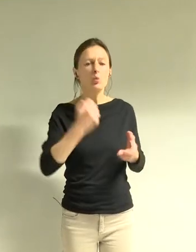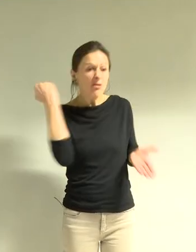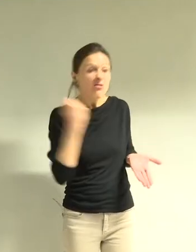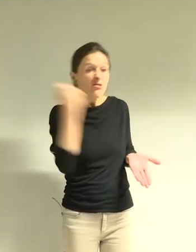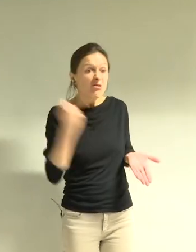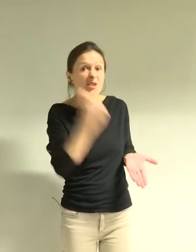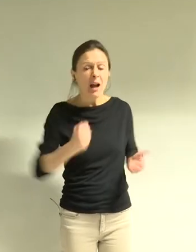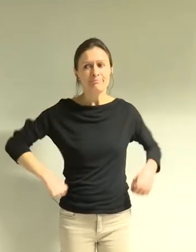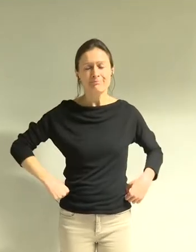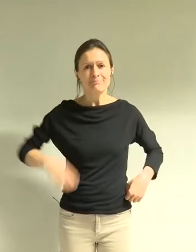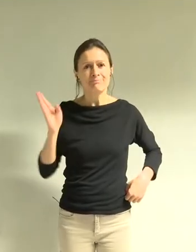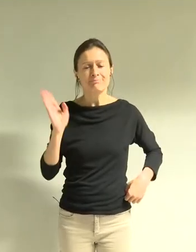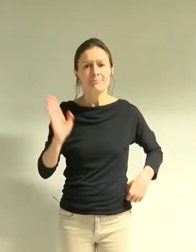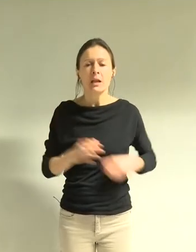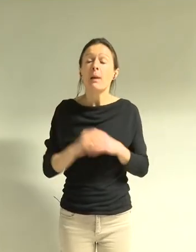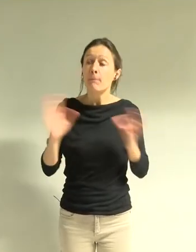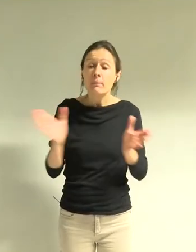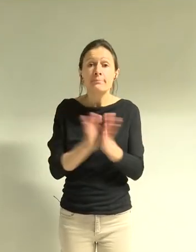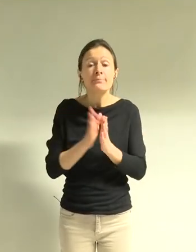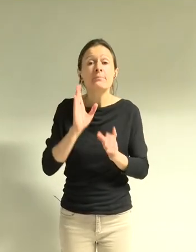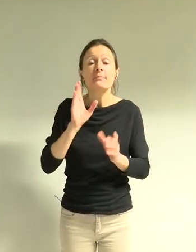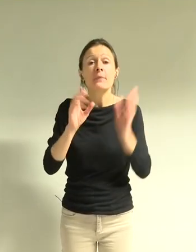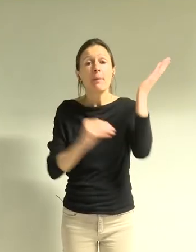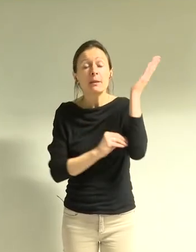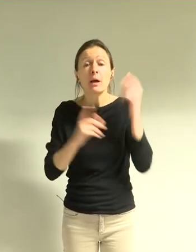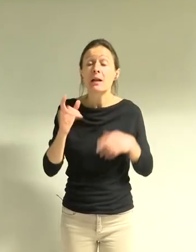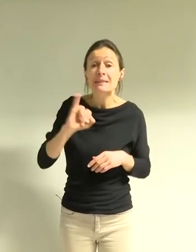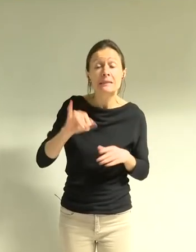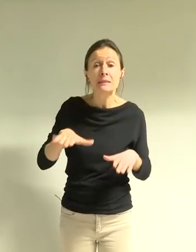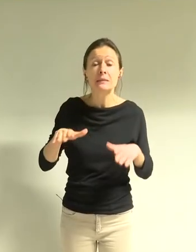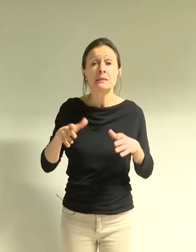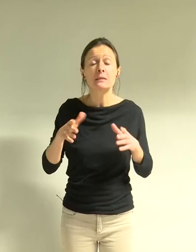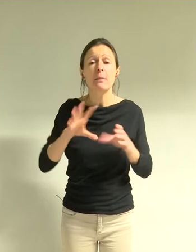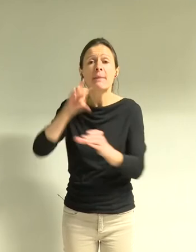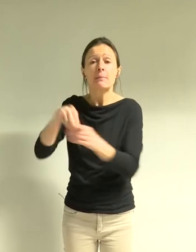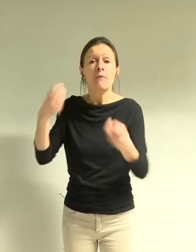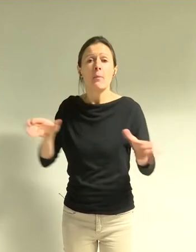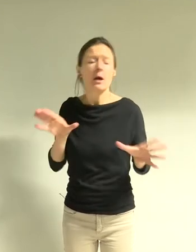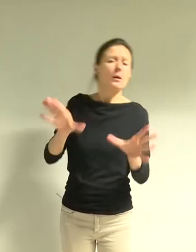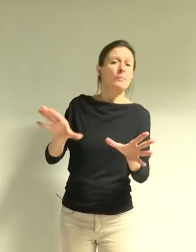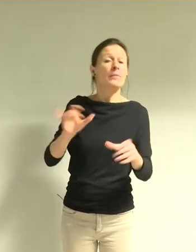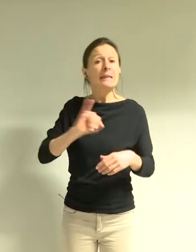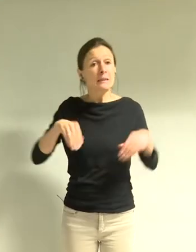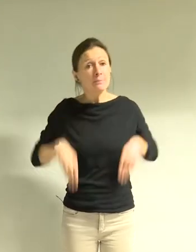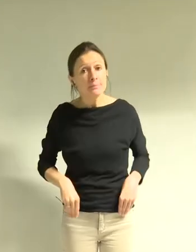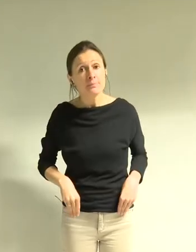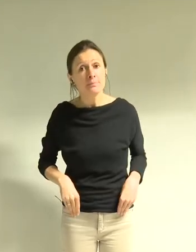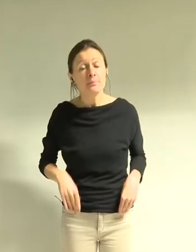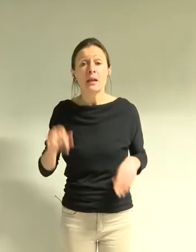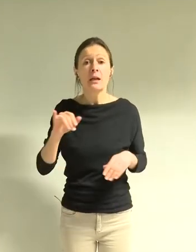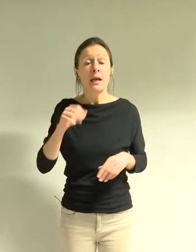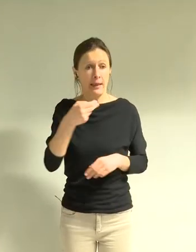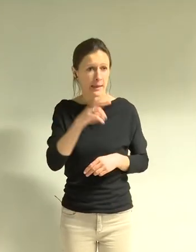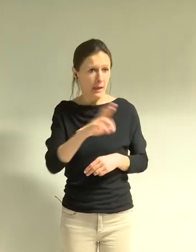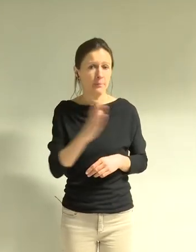donc aux voix qui ne prend pas part au vote qui s'abstient nerfs qui votent